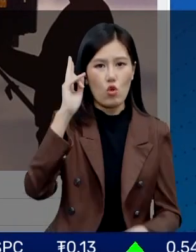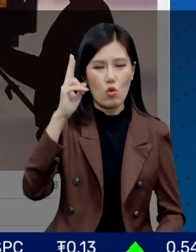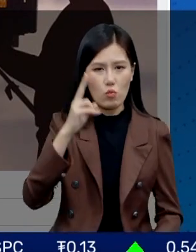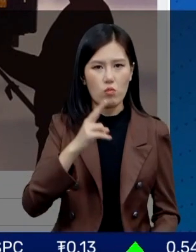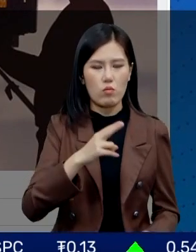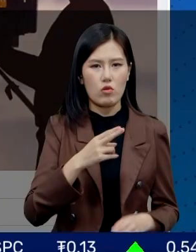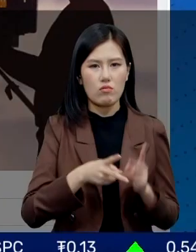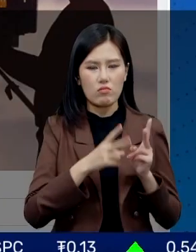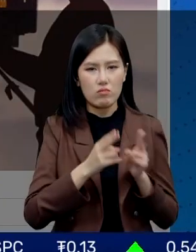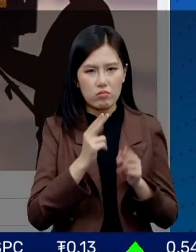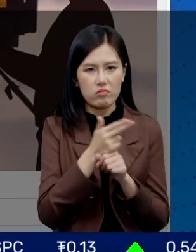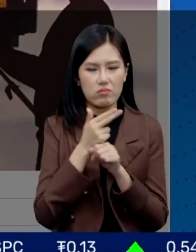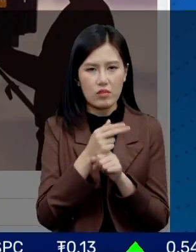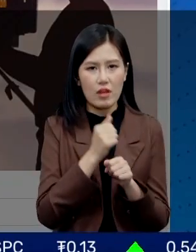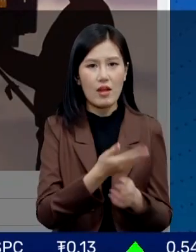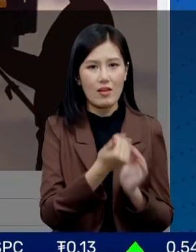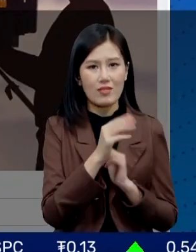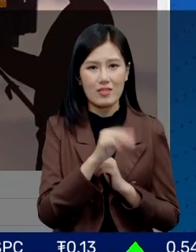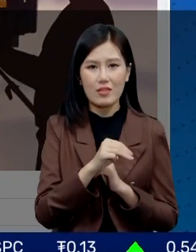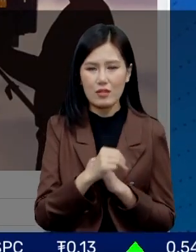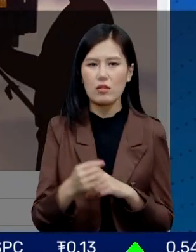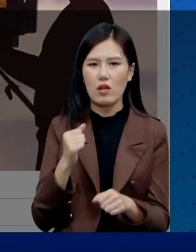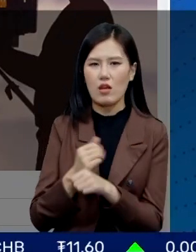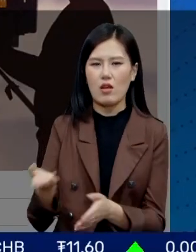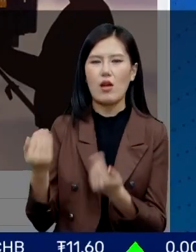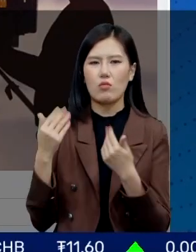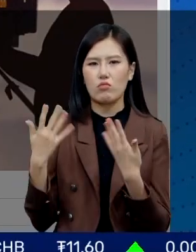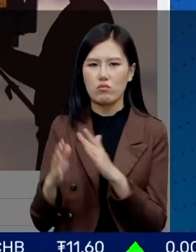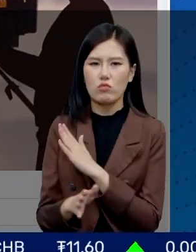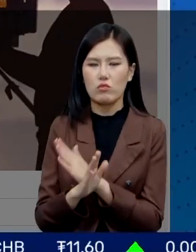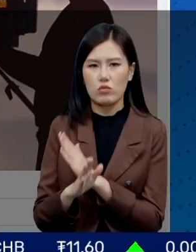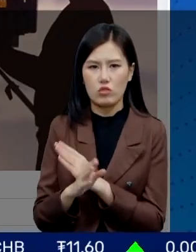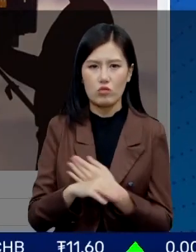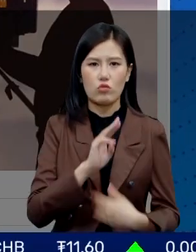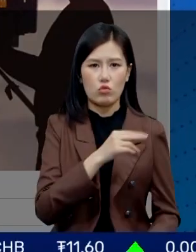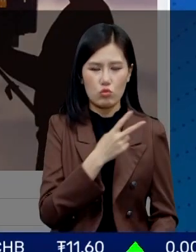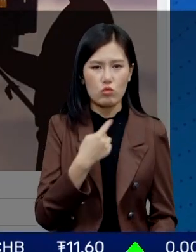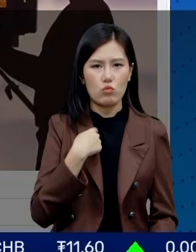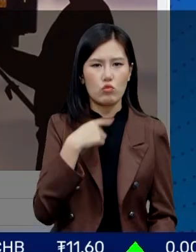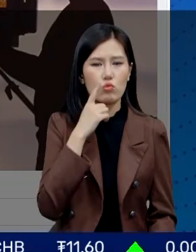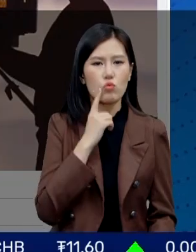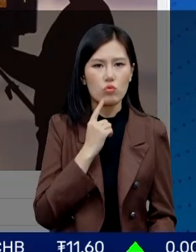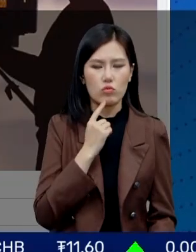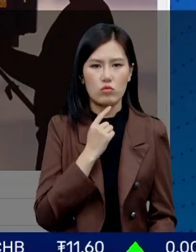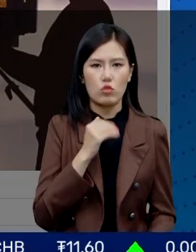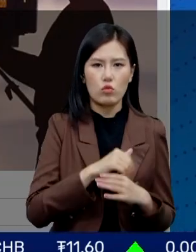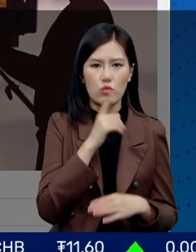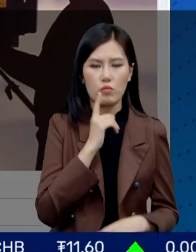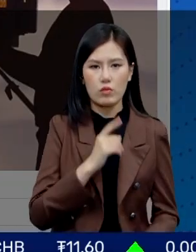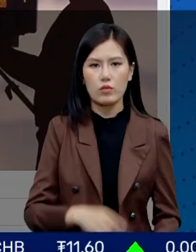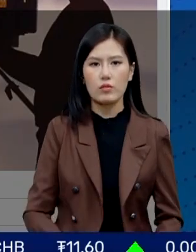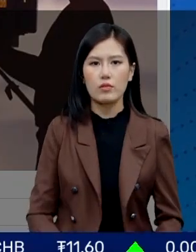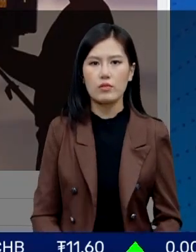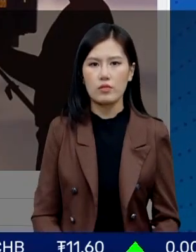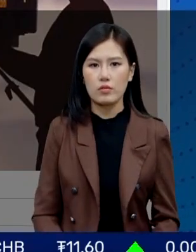авна гэсэн мэн, тий? Аа, баг авцсан да. Оо, тийм үү. Би уг нь айгүй сонирхоод байна. Чи тэр пост тавьсан юу